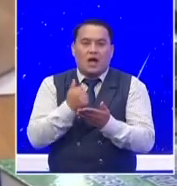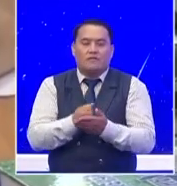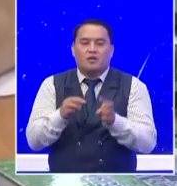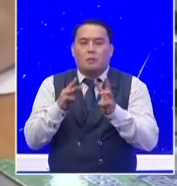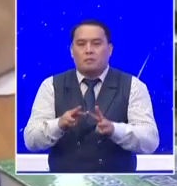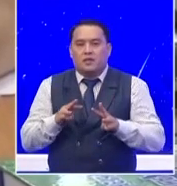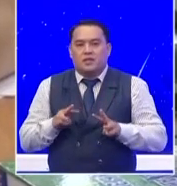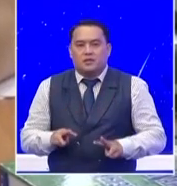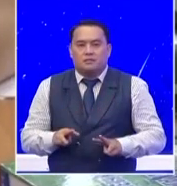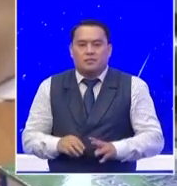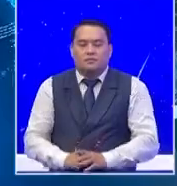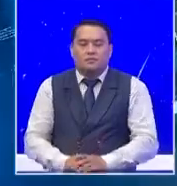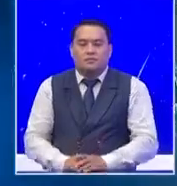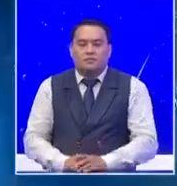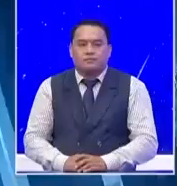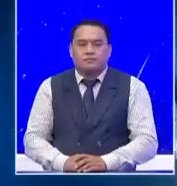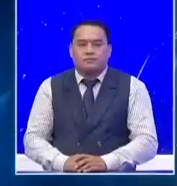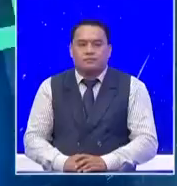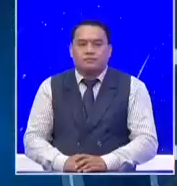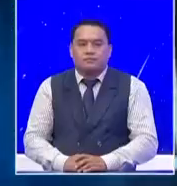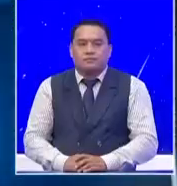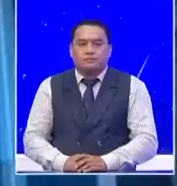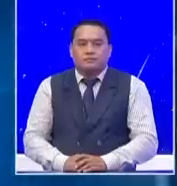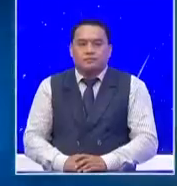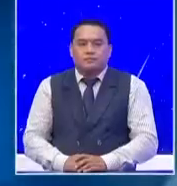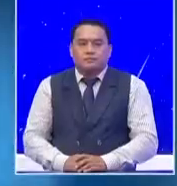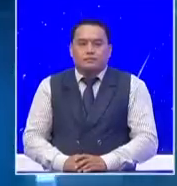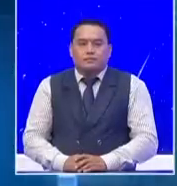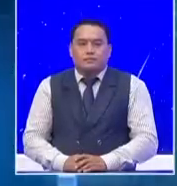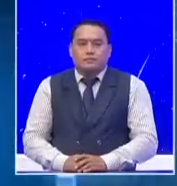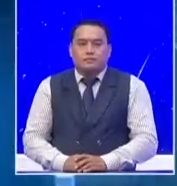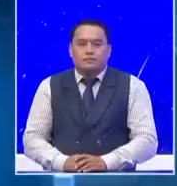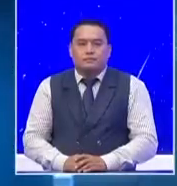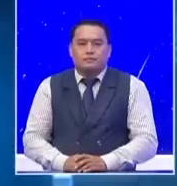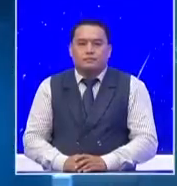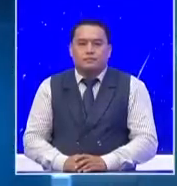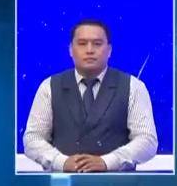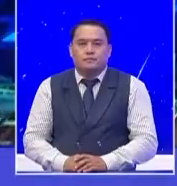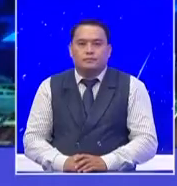Республики Казахстан Аскаром Маминым. Айнур Мейрханова, Аблай Акоттыкбай, телеканал «Жетсу Талдыкурган».